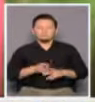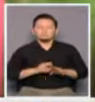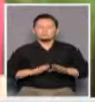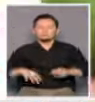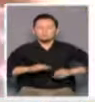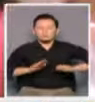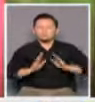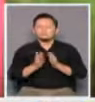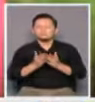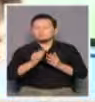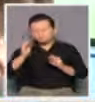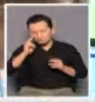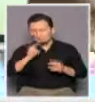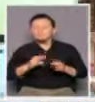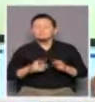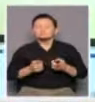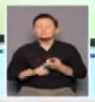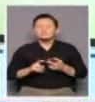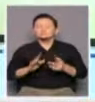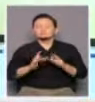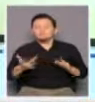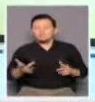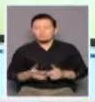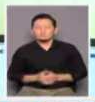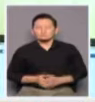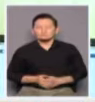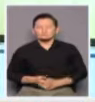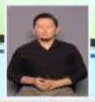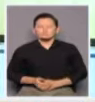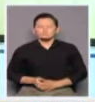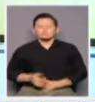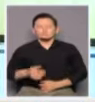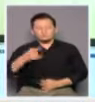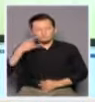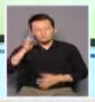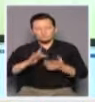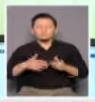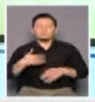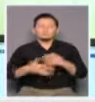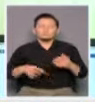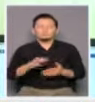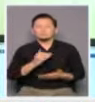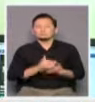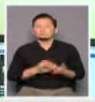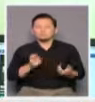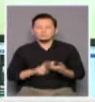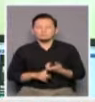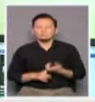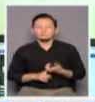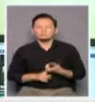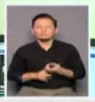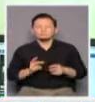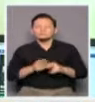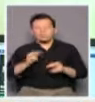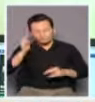кітап оқуымен әуестенумен байланысты ғаламторлармен цифрлы Қазақстан бағдарламасының аясында өздерінің жаңағыдай